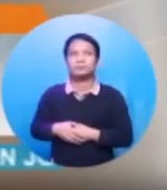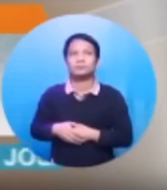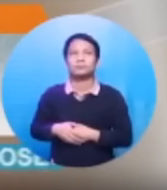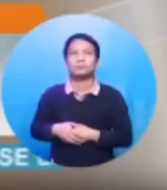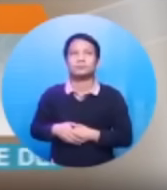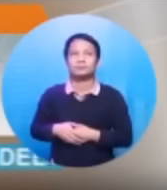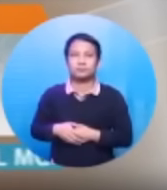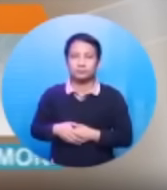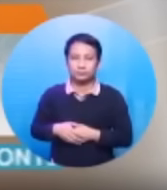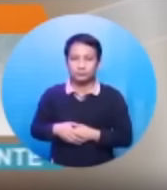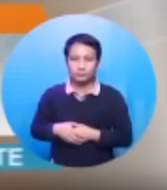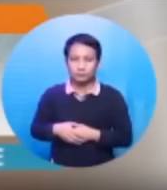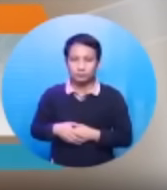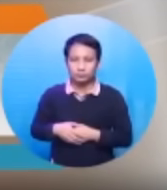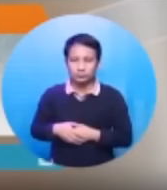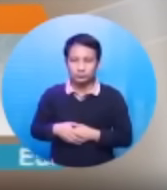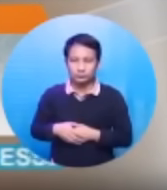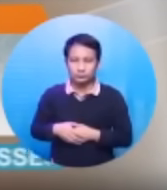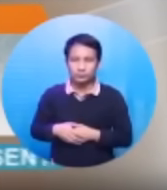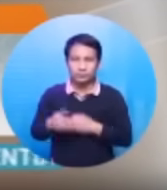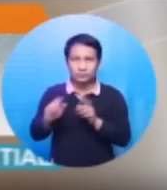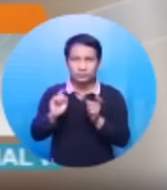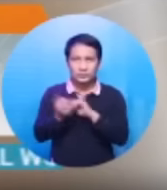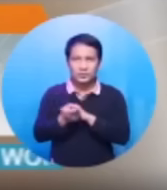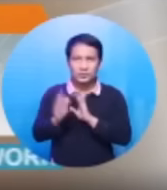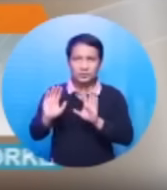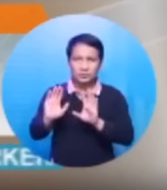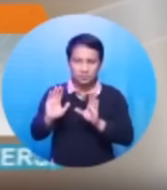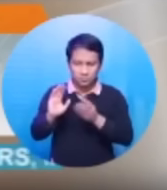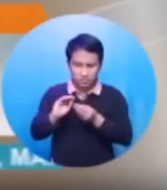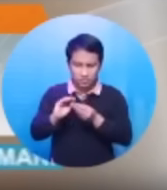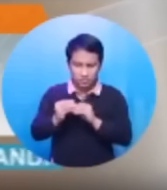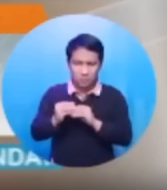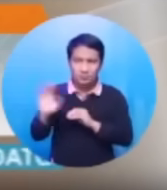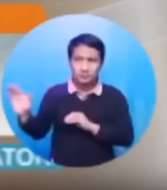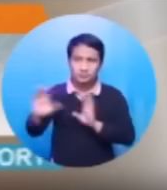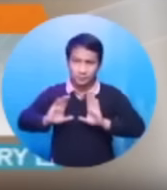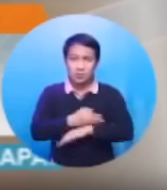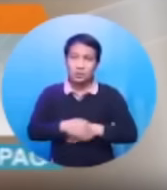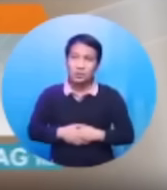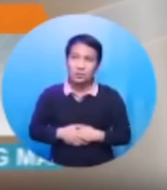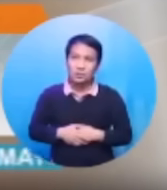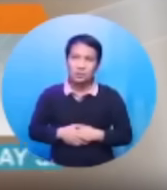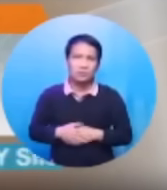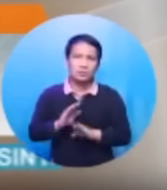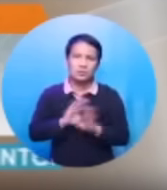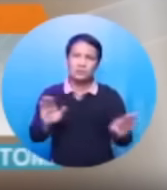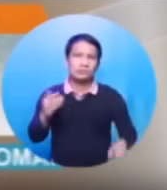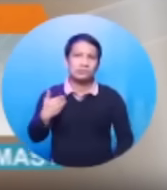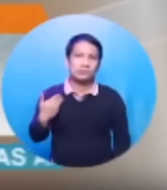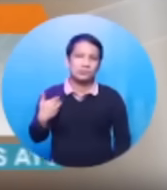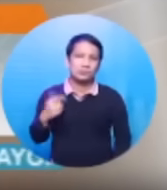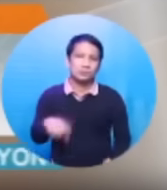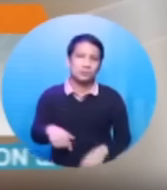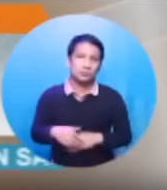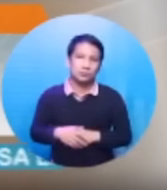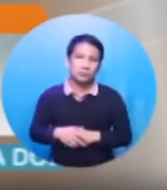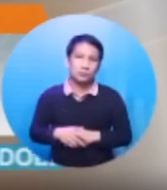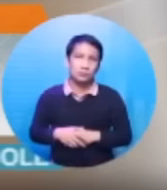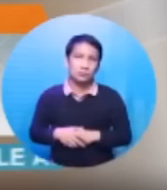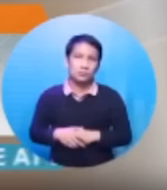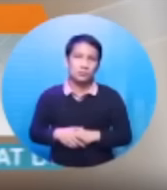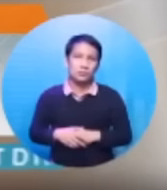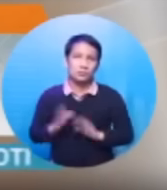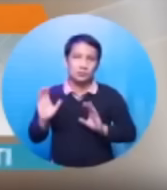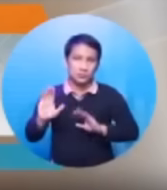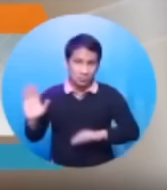Hinagis ko lang ako. Binalibag mo? Sige, excuse me. Sige, medyo baguhin ko yung pananalita ko. I-rephrase ko. Tinulak mo siya sa kama? Opo. Hindi rin po. Natapik ko lang po siya.